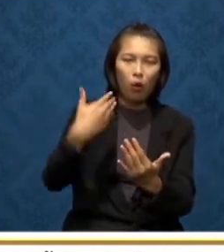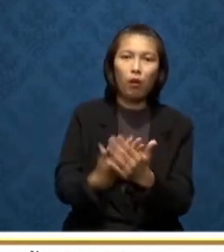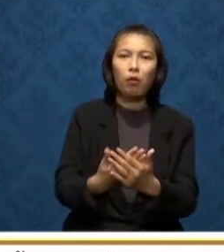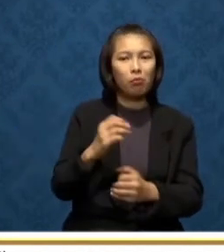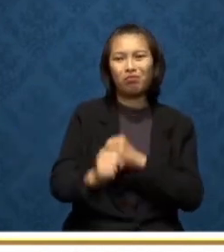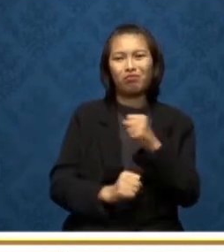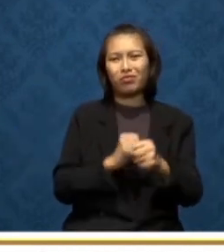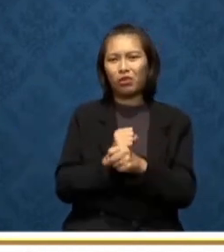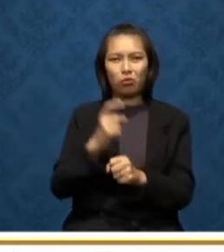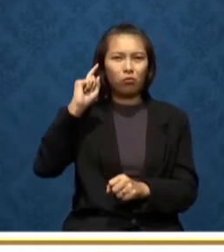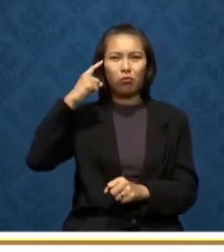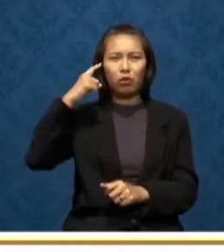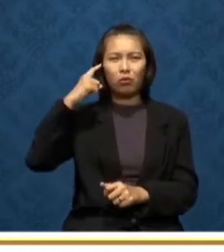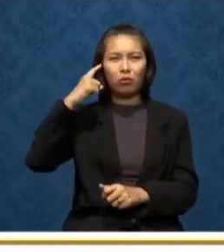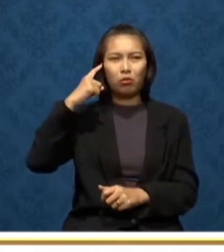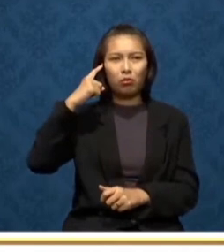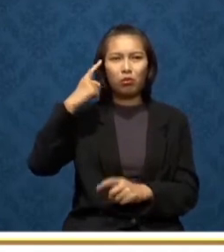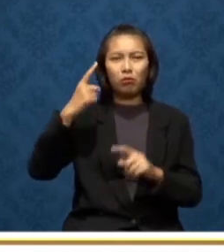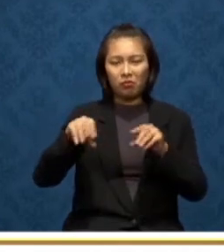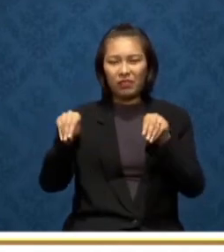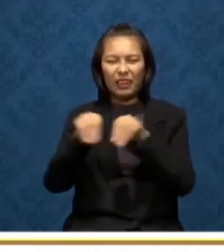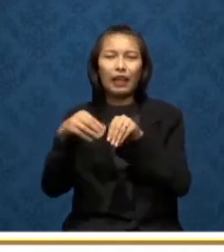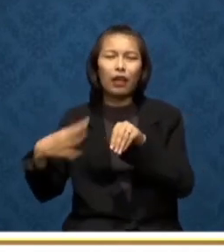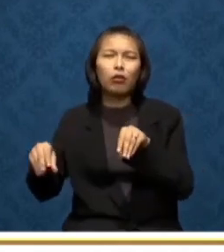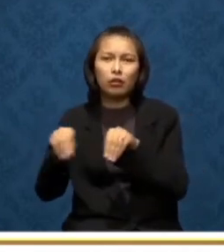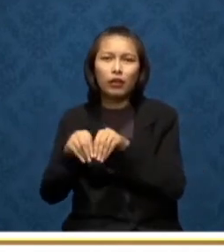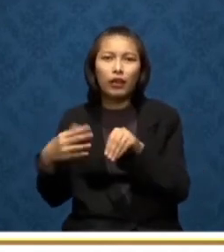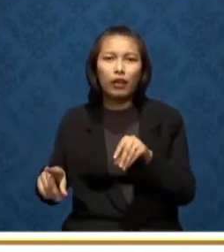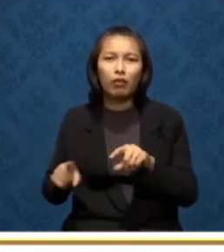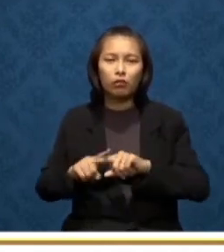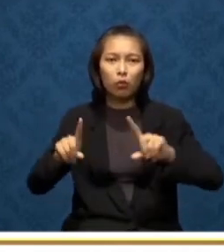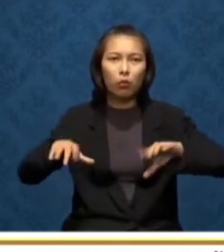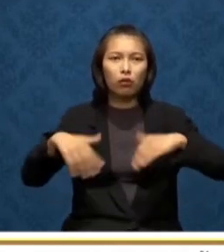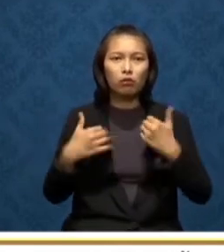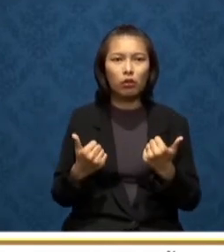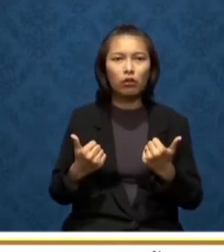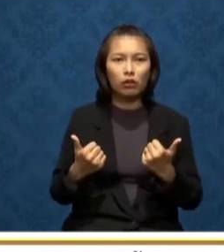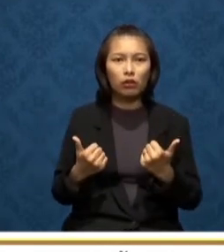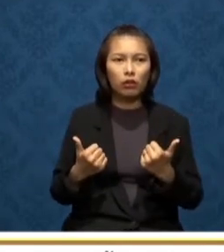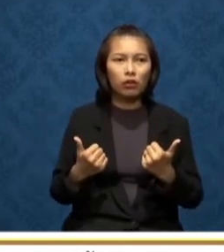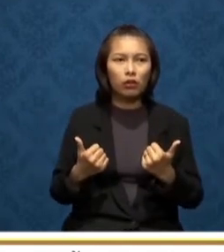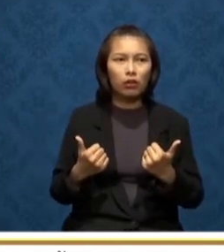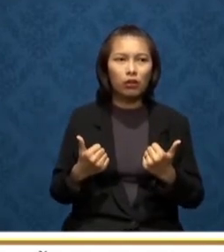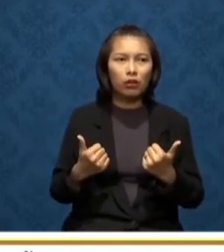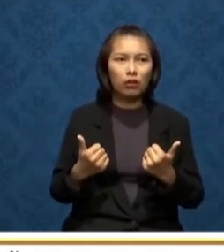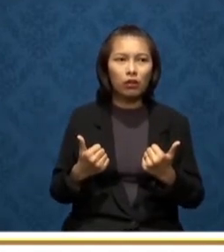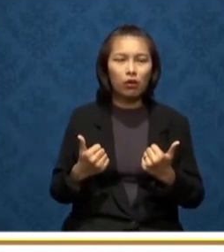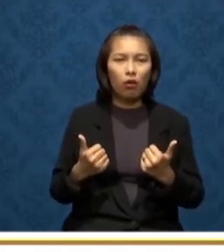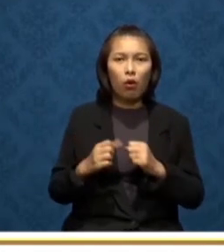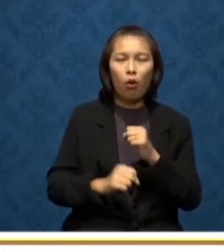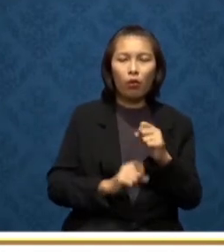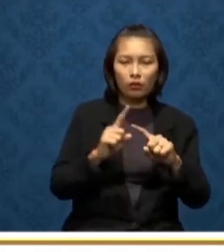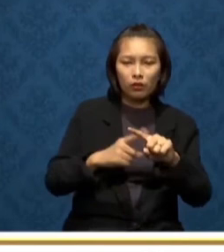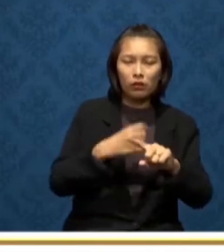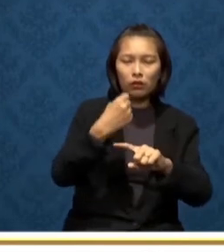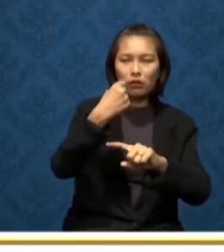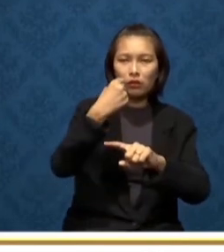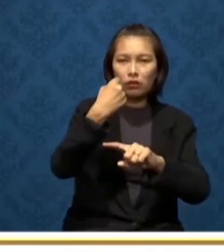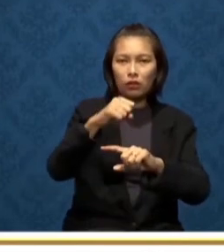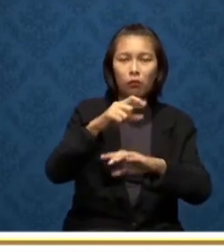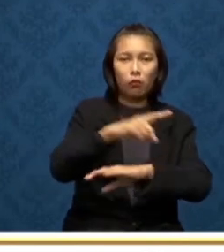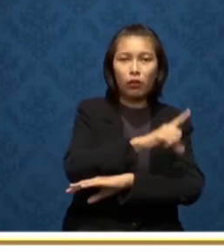มันใกล้ใกล้ไปทุกขณะแล้วจนป่านนี้เมื่อ 6ตุลาคม 14ตุลาคมพฤษภาคม